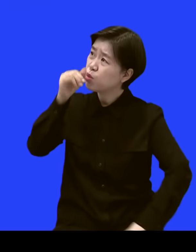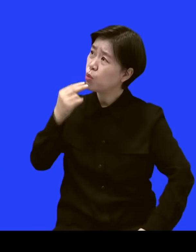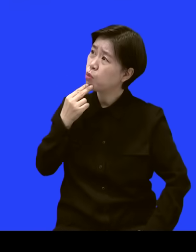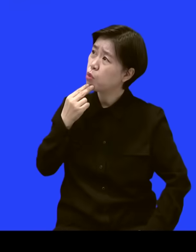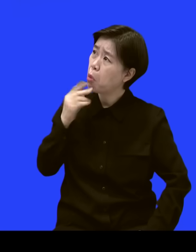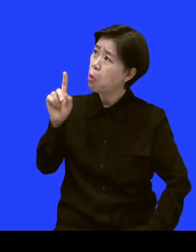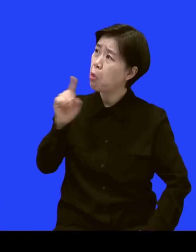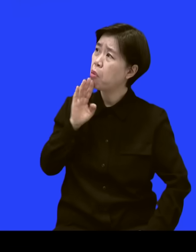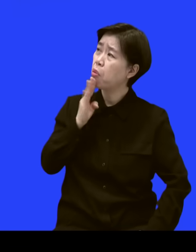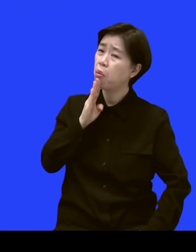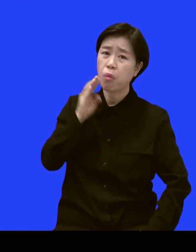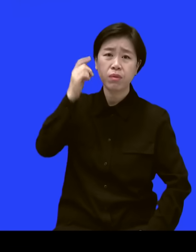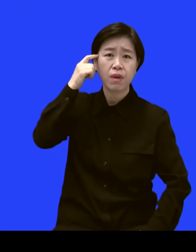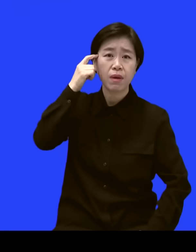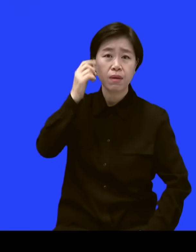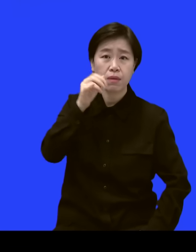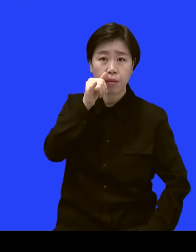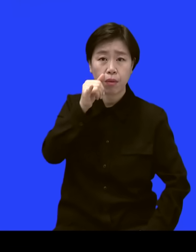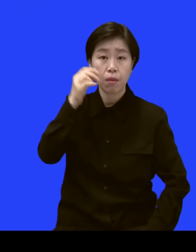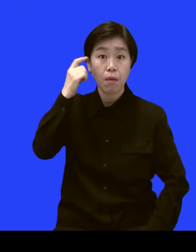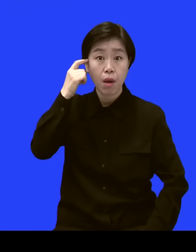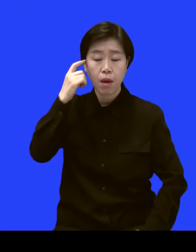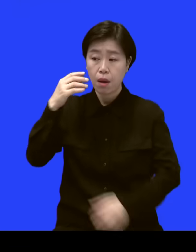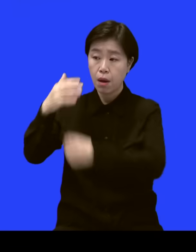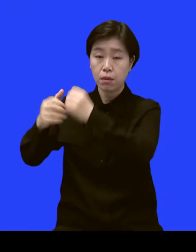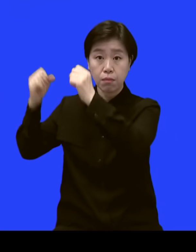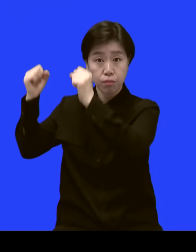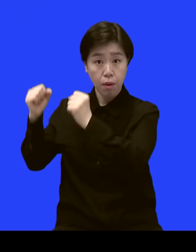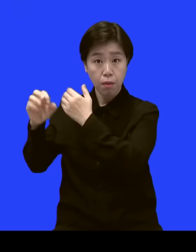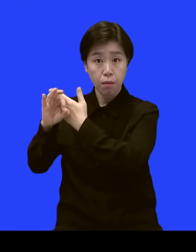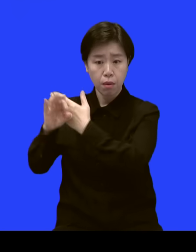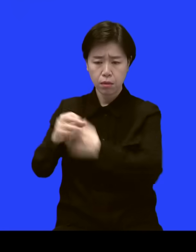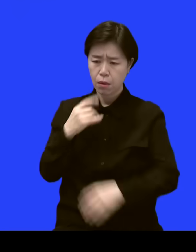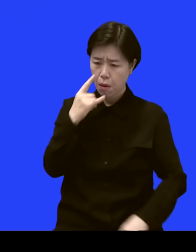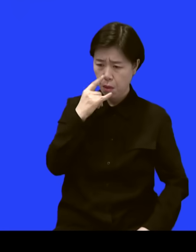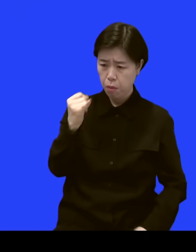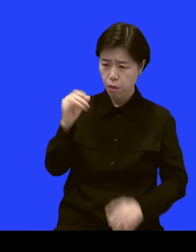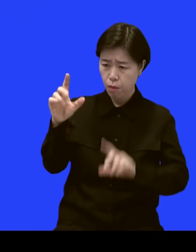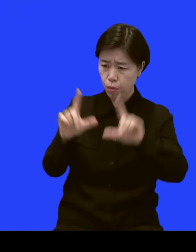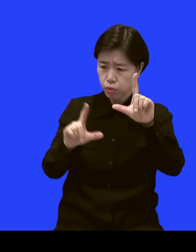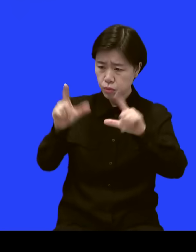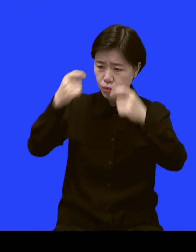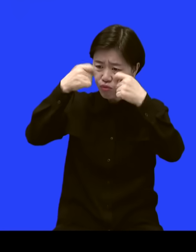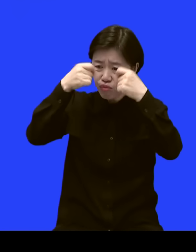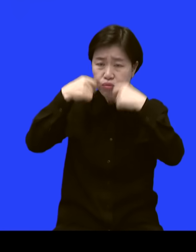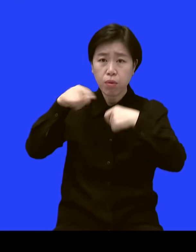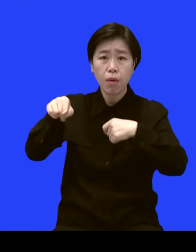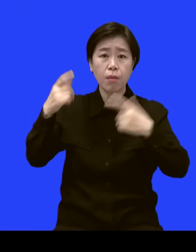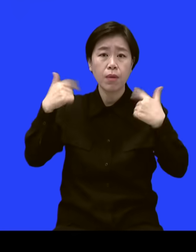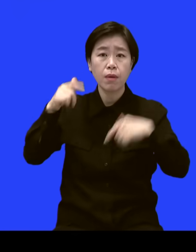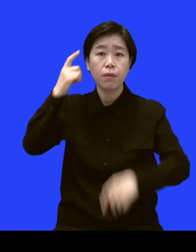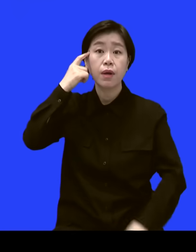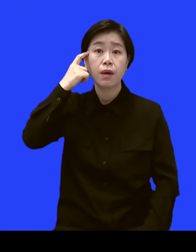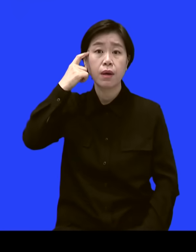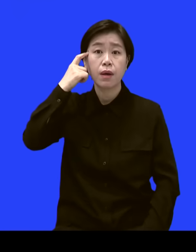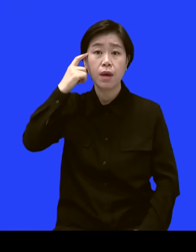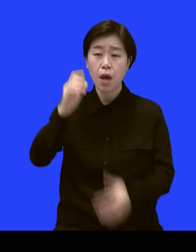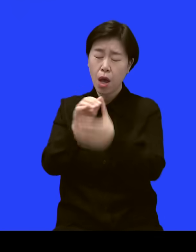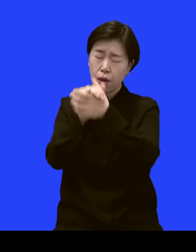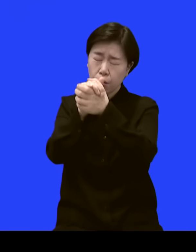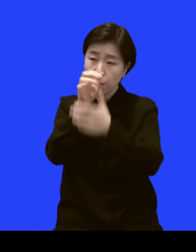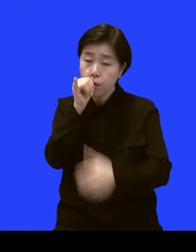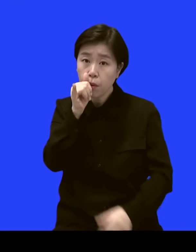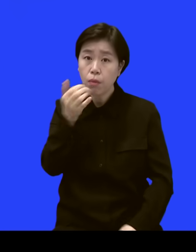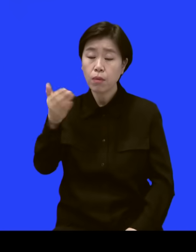거예요. 하나님 정말 계시다면 왜 우리는 이렇게 힘들게 살아야 되지? 엄마는 매일매일 저렇게 울면서 기도하시고